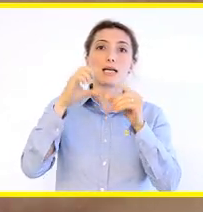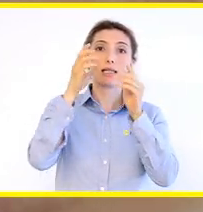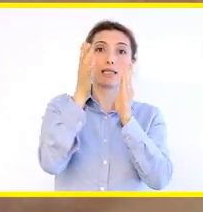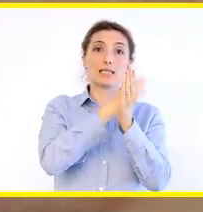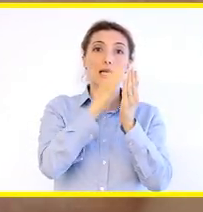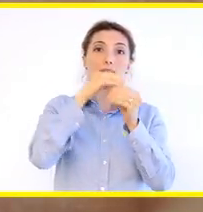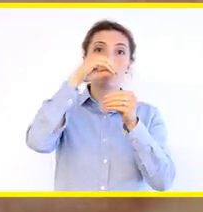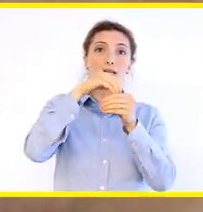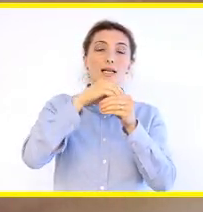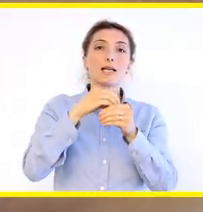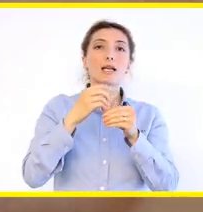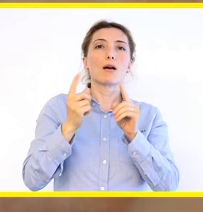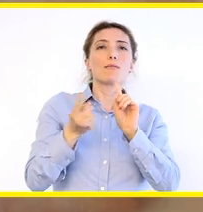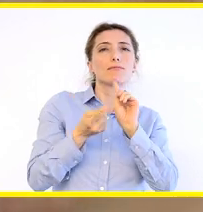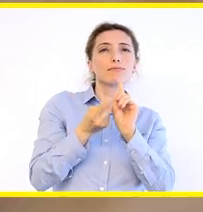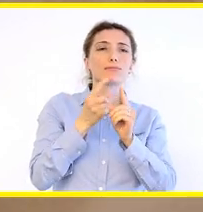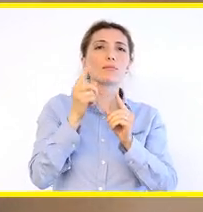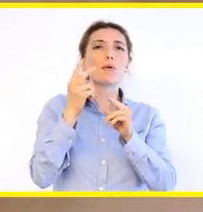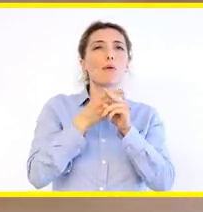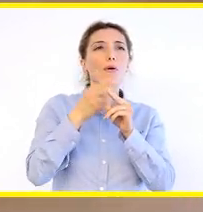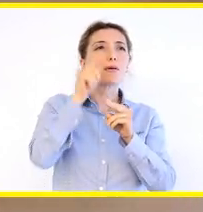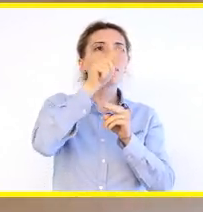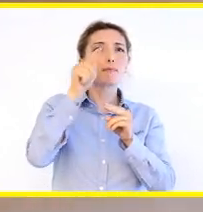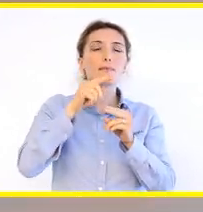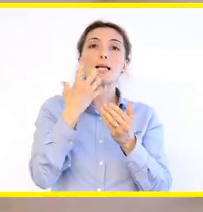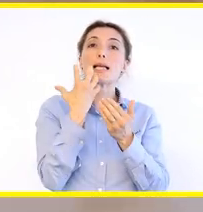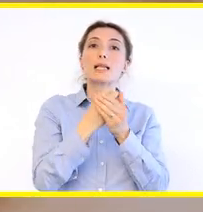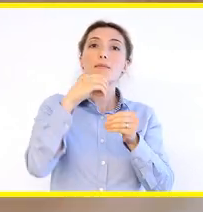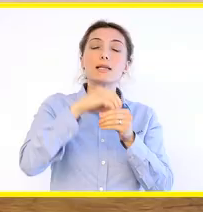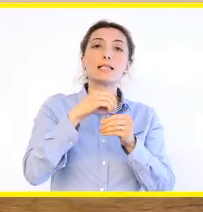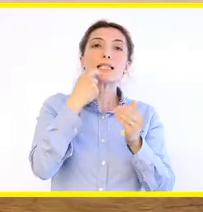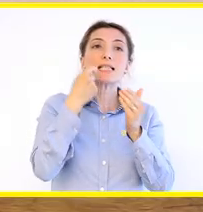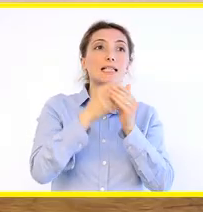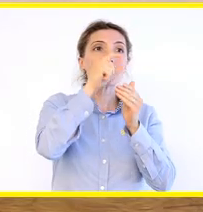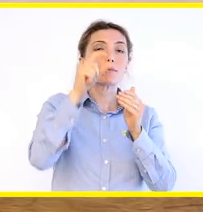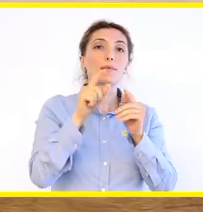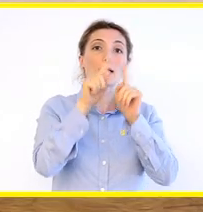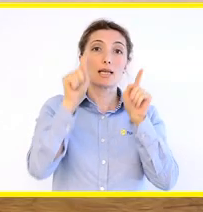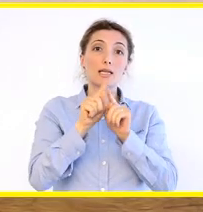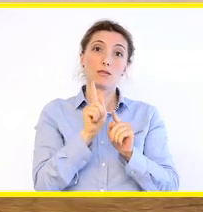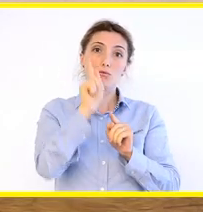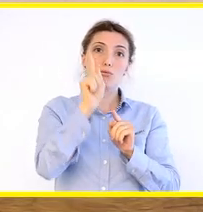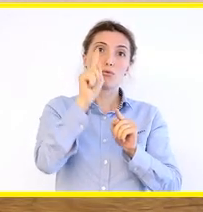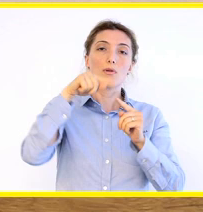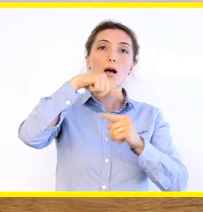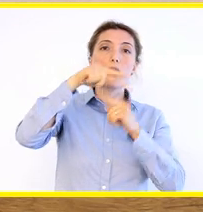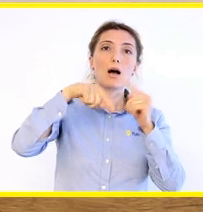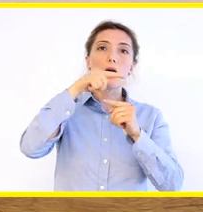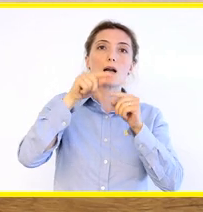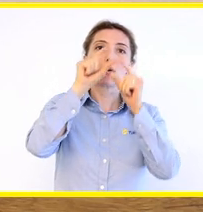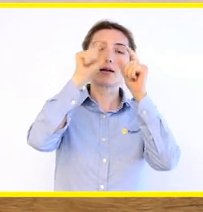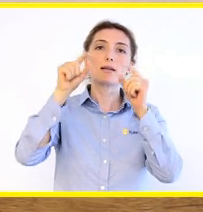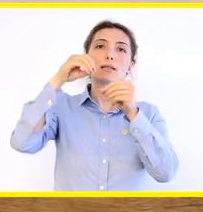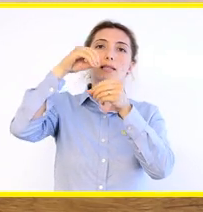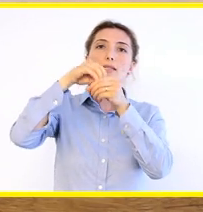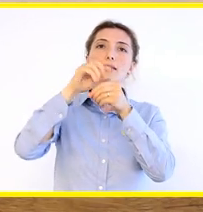sayfasında yeni ve popüler uygulamalardan örnekler bulunur. İndirmek istediğiniz uygulamanın ismini ekranın üst kısmında yer alan arama